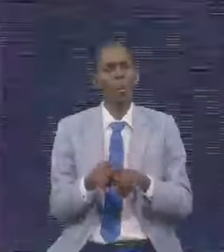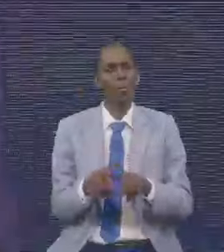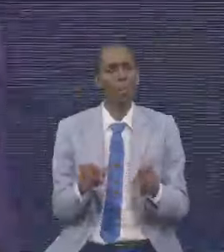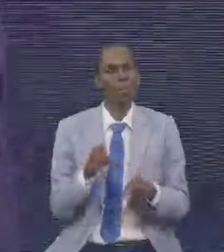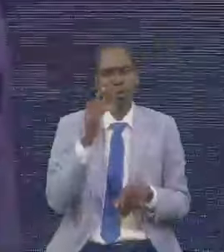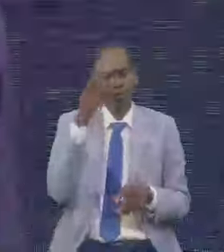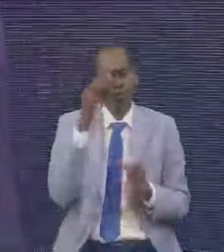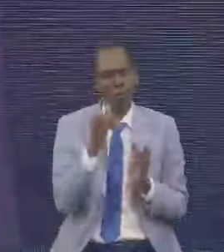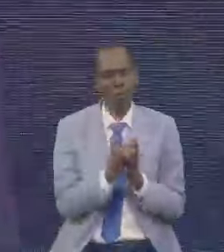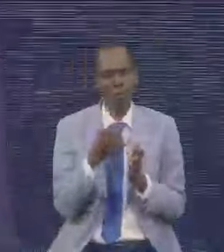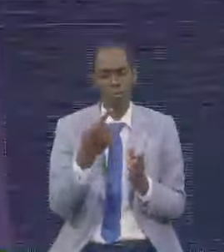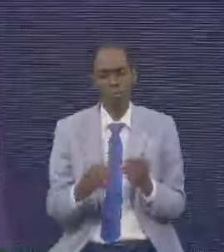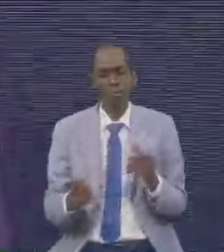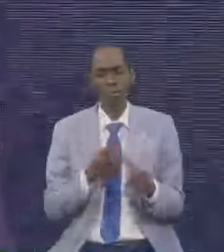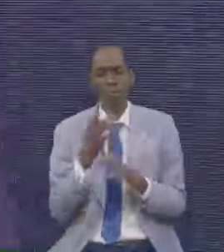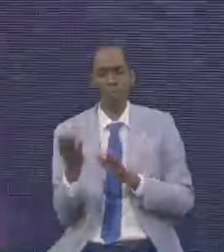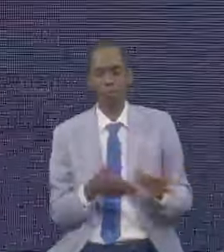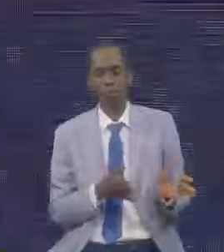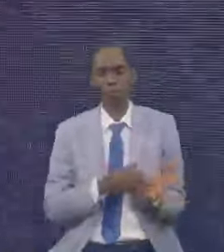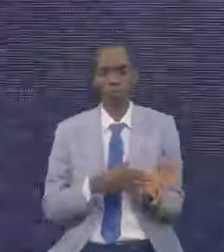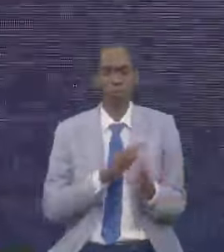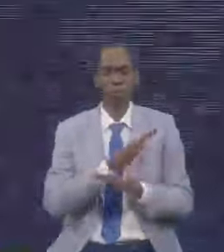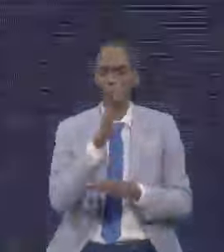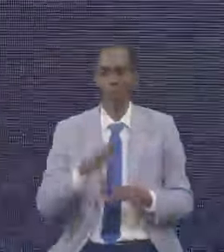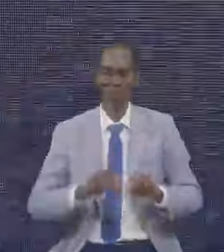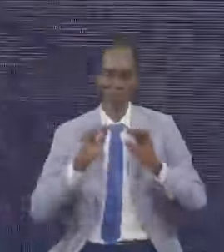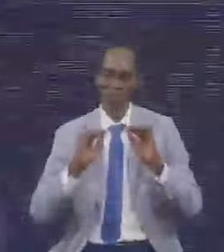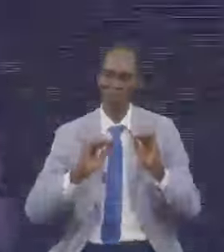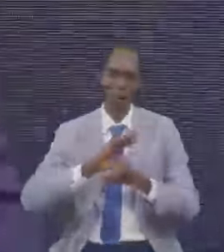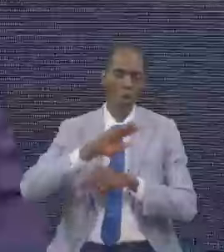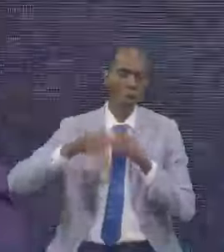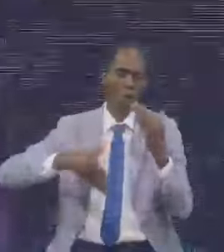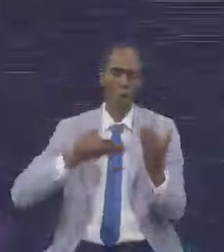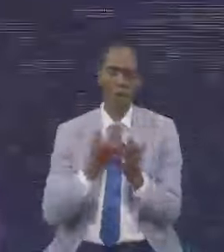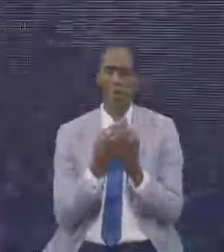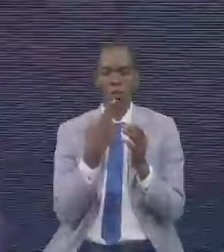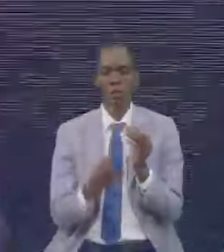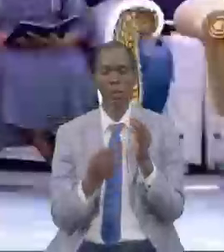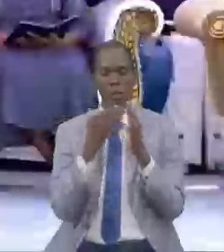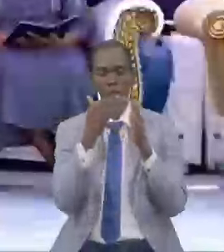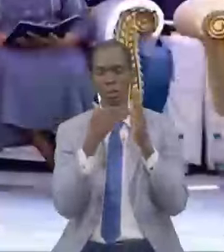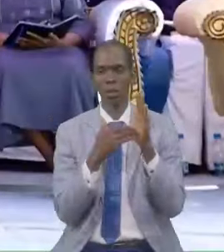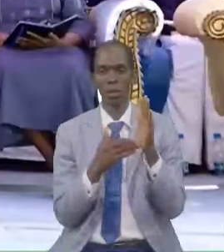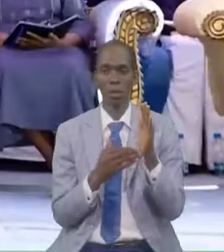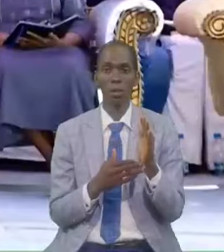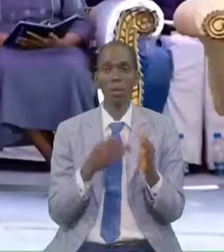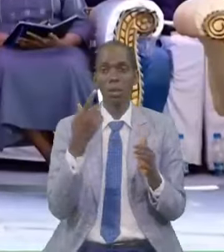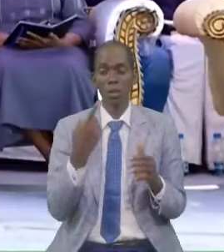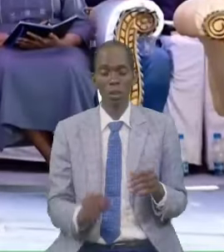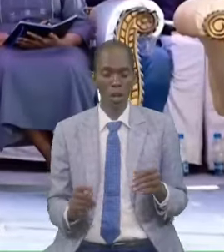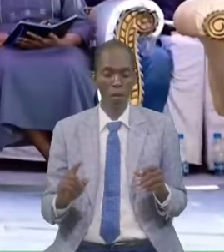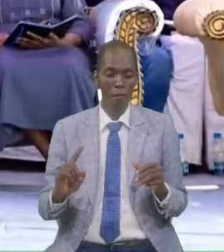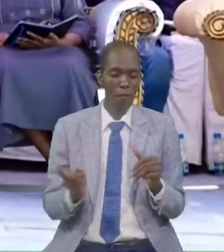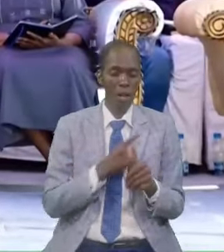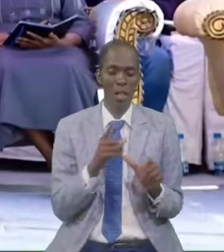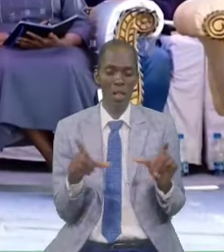టీచ్ ఆల్. మీకు తెలుసా, ఈ స్కూల్లో ప్రైమరీ స్కూల్ ఇవన్నీ చెప్పరు. ది ఫస్ట్ టైర్ ఆఫ్ ఎడ్యుకేషనల్ లెవెల్ డస్ నాట్ సే